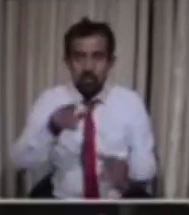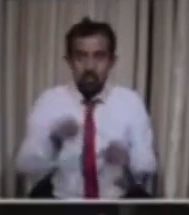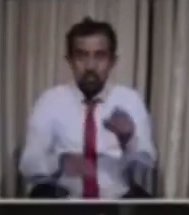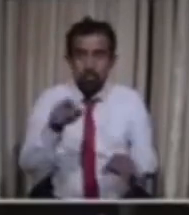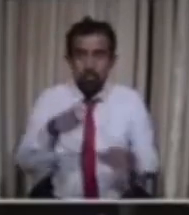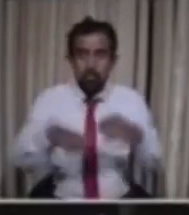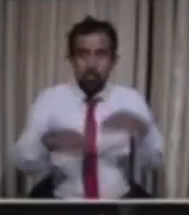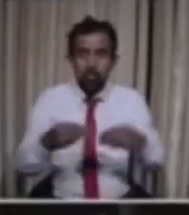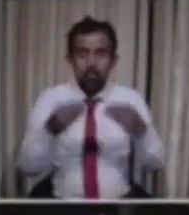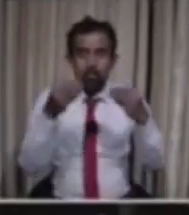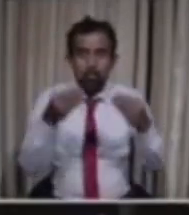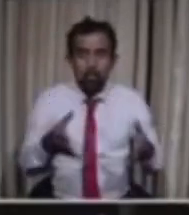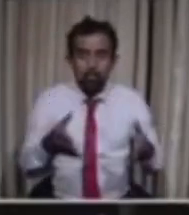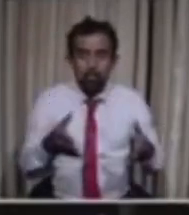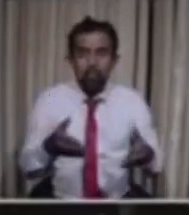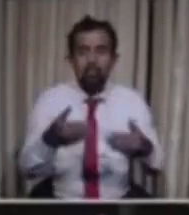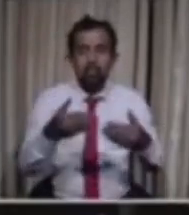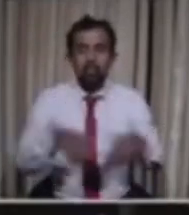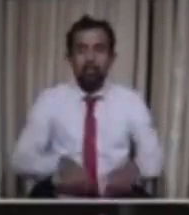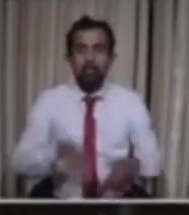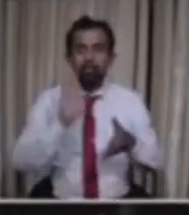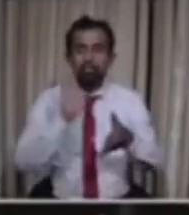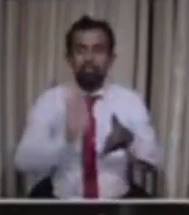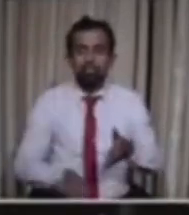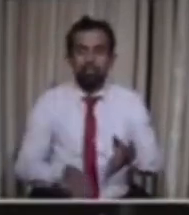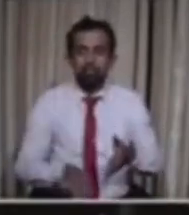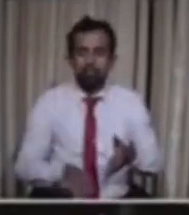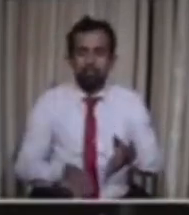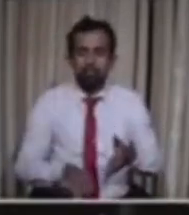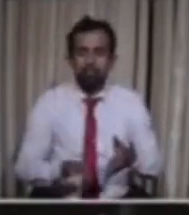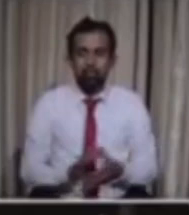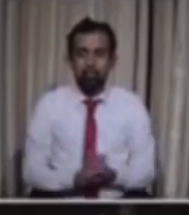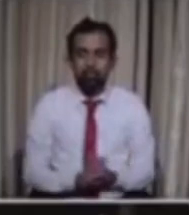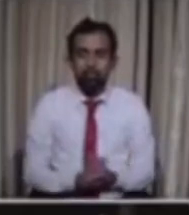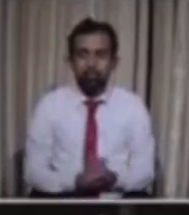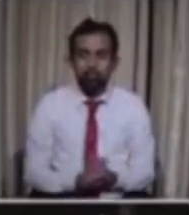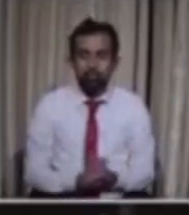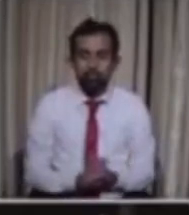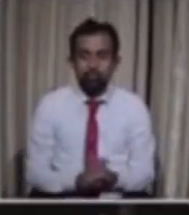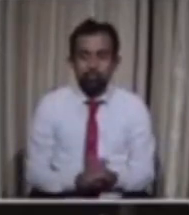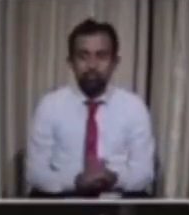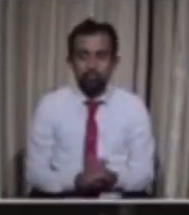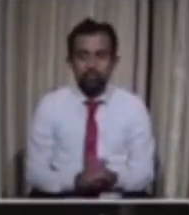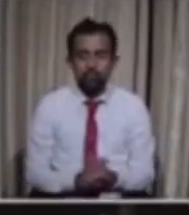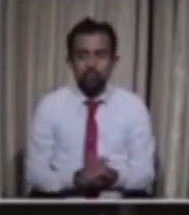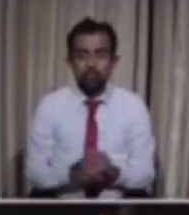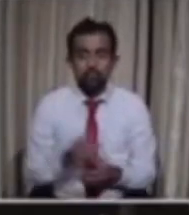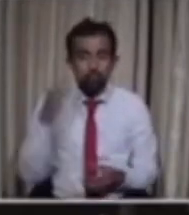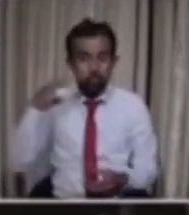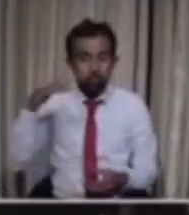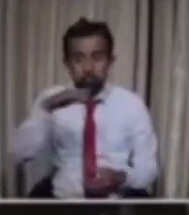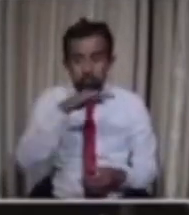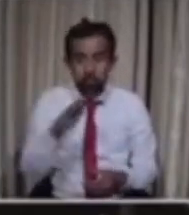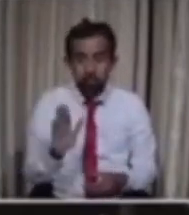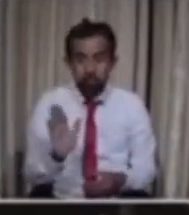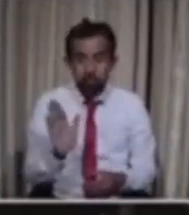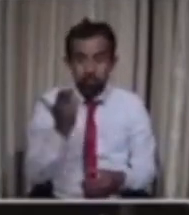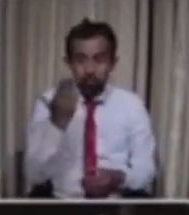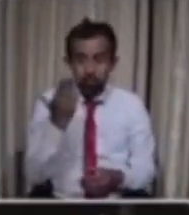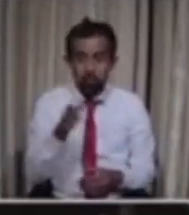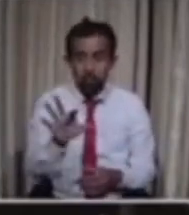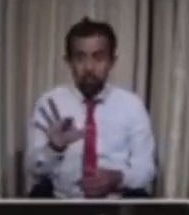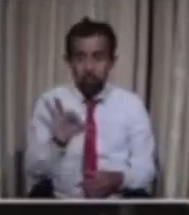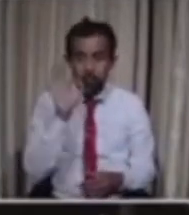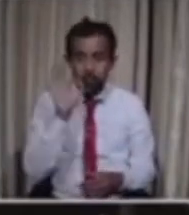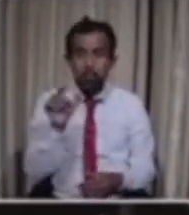சொன்னால் ஒரு எந்த ஒரு இனத்திற்கும் நடைபெறுகின்ற தேர்தலிலே தெரிவு செய்யப்பட்டவர்கள் மக்களால் தெரிவு செய்யப்பட்டவர்கள் என்று பே காட்டிக் கொண்டிருக்க கூடாது.